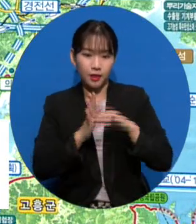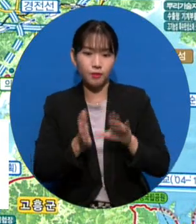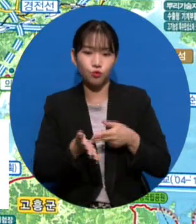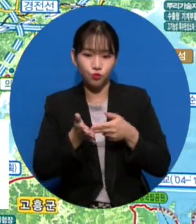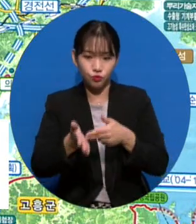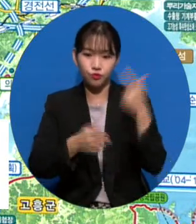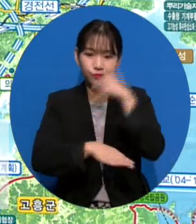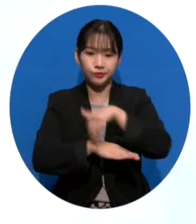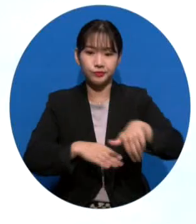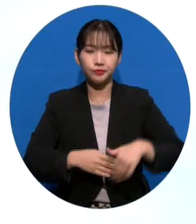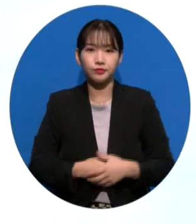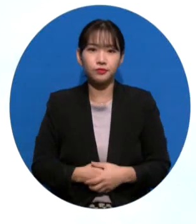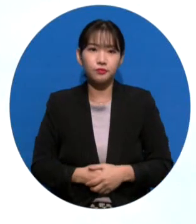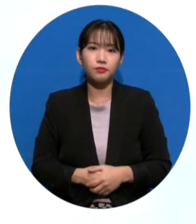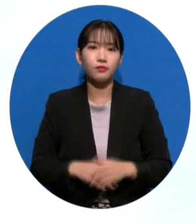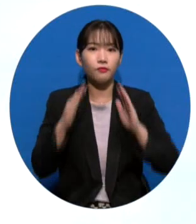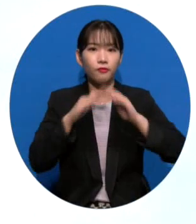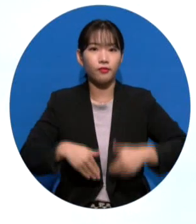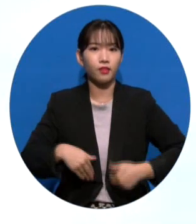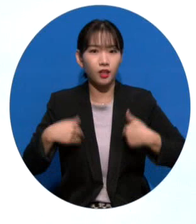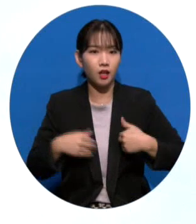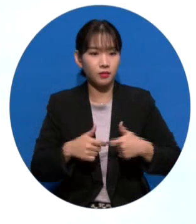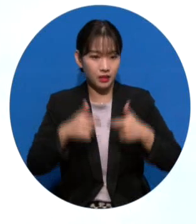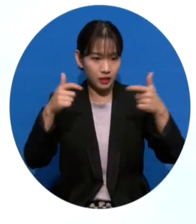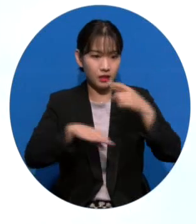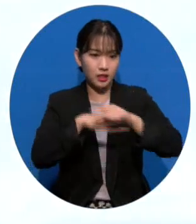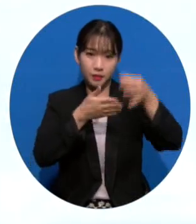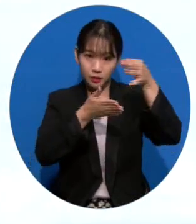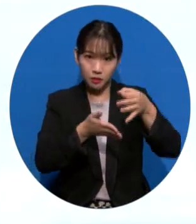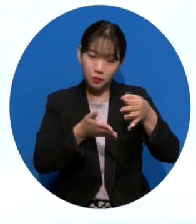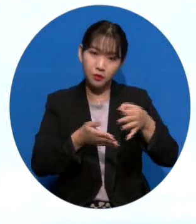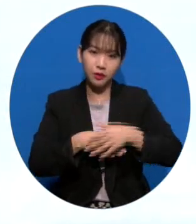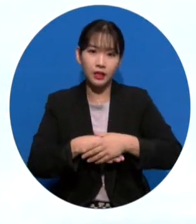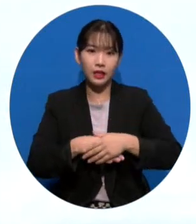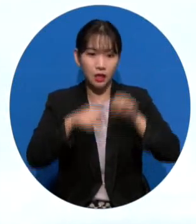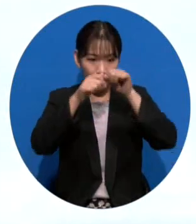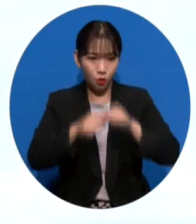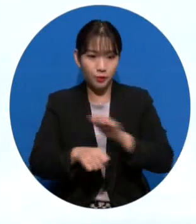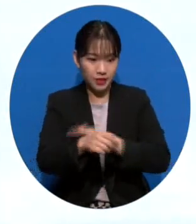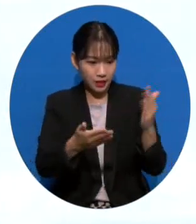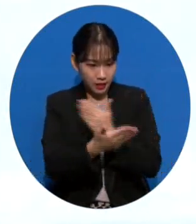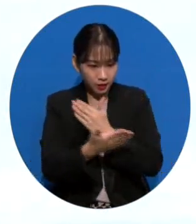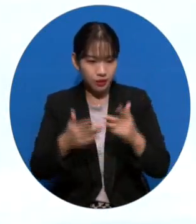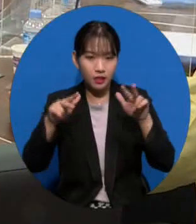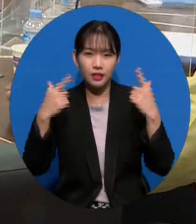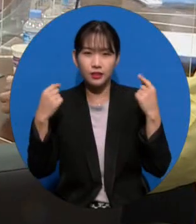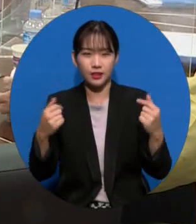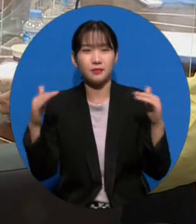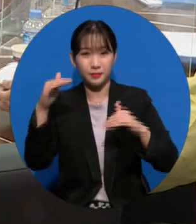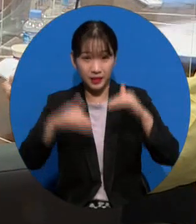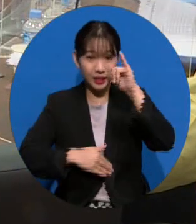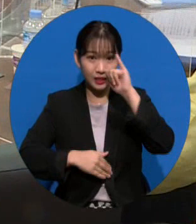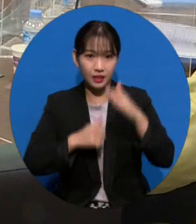문제 제기를 할 거고요. 전라남도는 확충된 지방 재원을 시도별로 배분하는 데 여전히 불균형이 있는 만큼